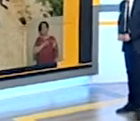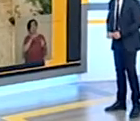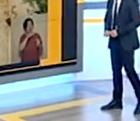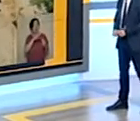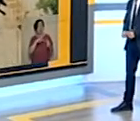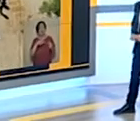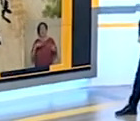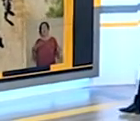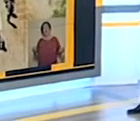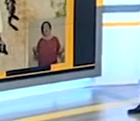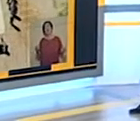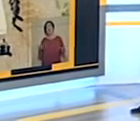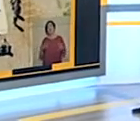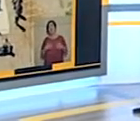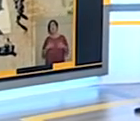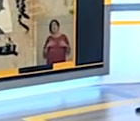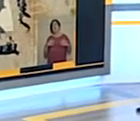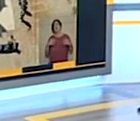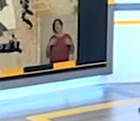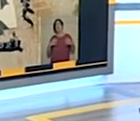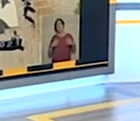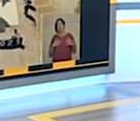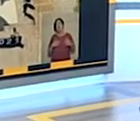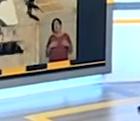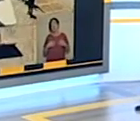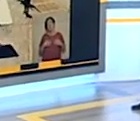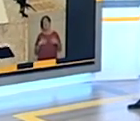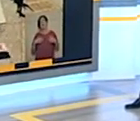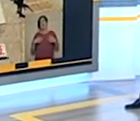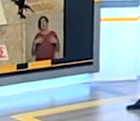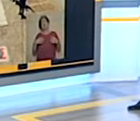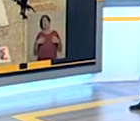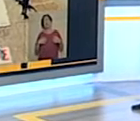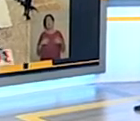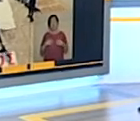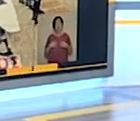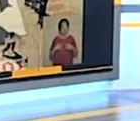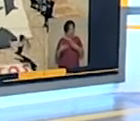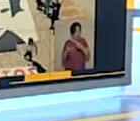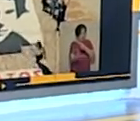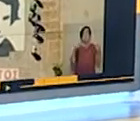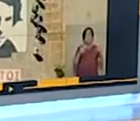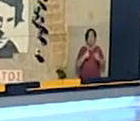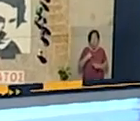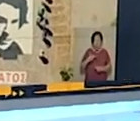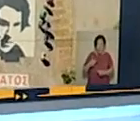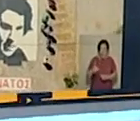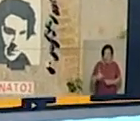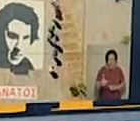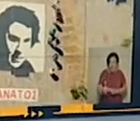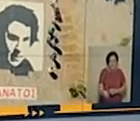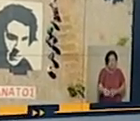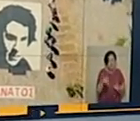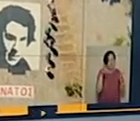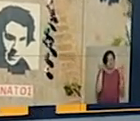μάζεψαν από τα διάφορα καταστήματα ηλεκτρικών ειδών, γιατί είναι χαρτόνια από ψυγεία, από πλυντήρια και τέτοια οικιακές συσκευές. Άρα μιλάμε